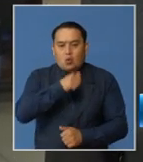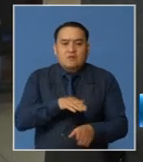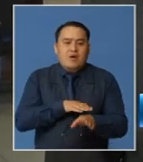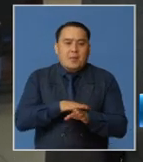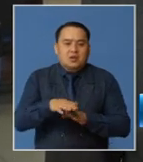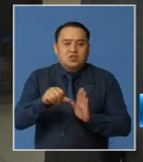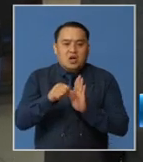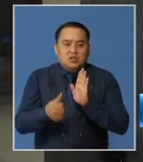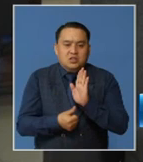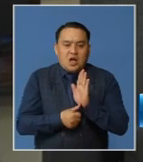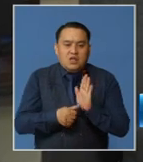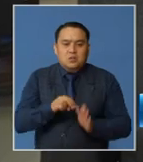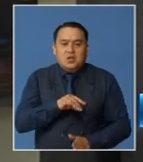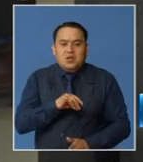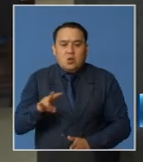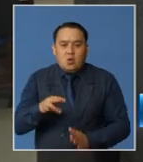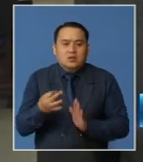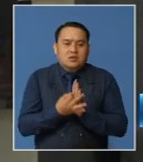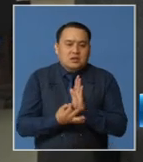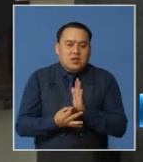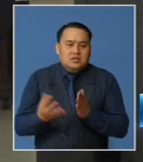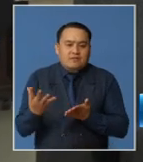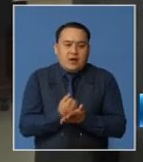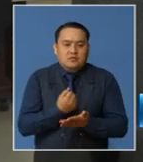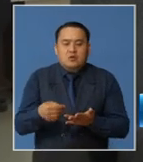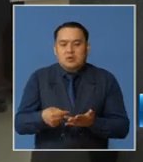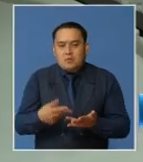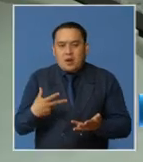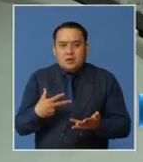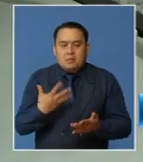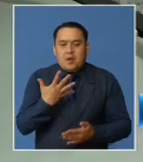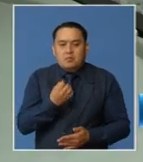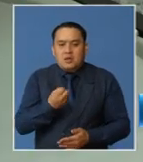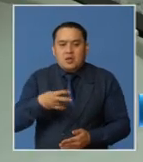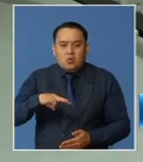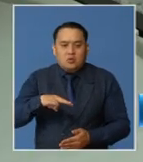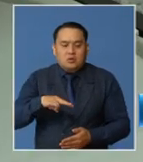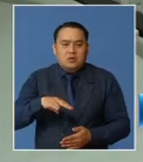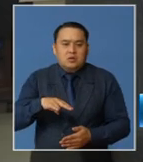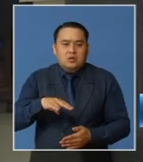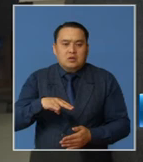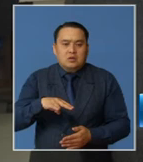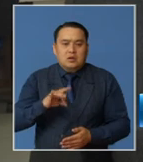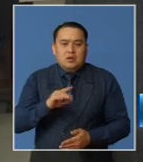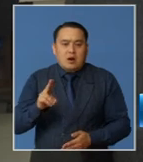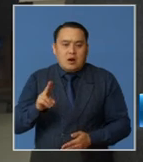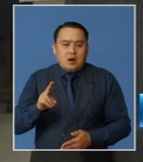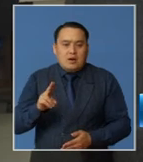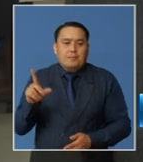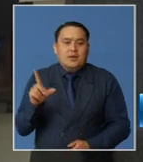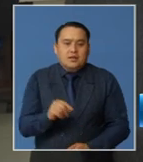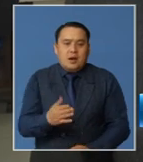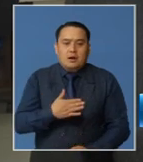выполняет около 16 миллионов тестов для 5 5 миллионов населения республики. Придя к